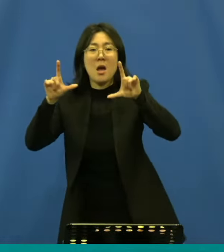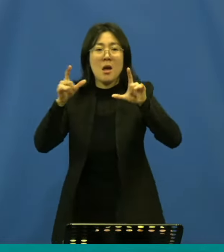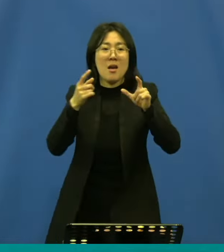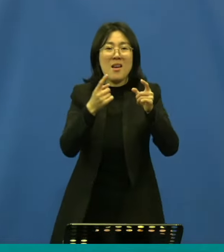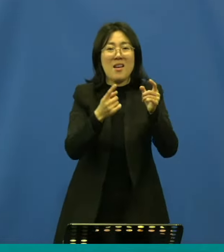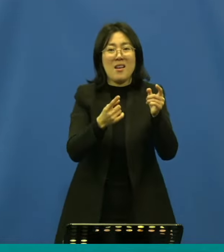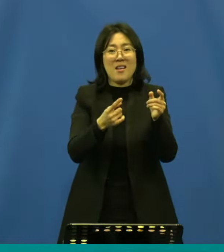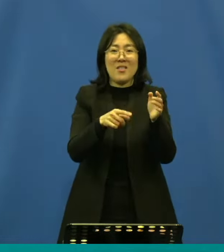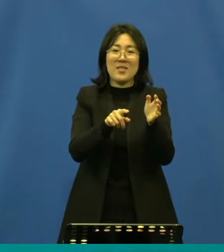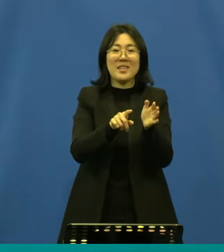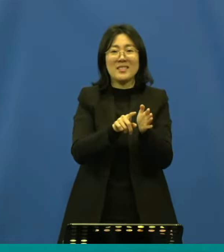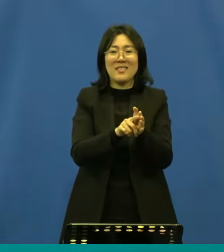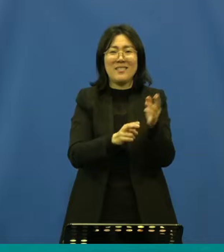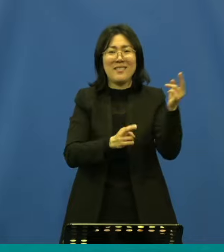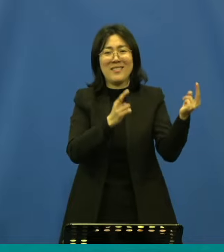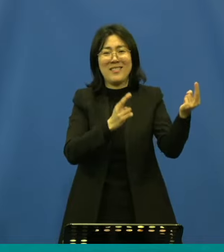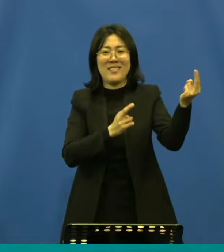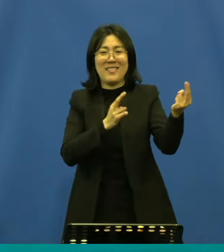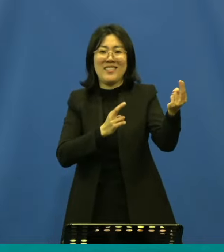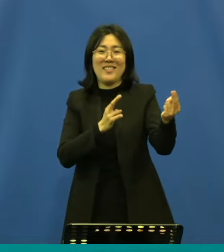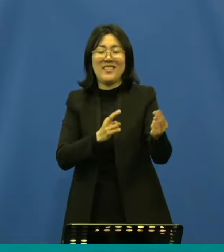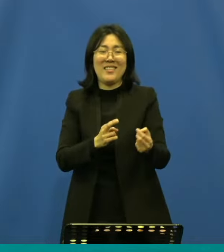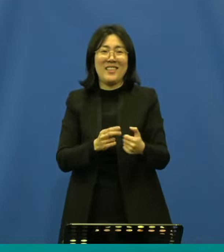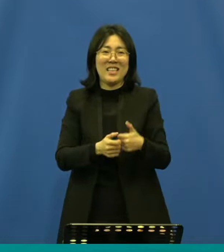교인들끼리도, 교회들끼리도 서로 경쟁하고,